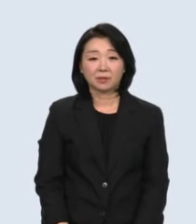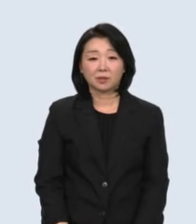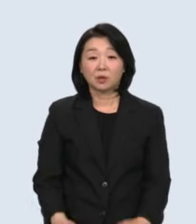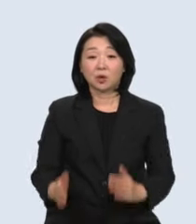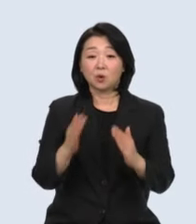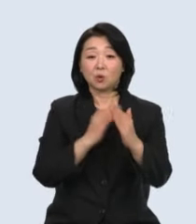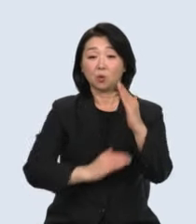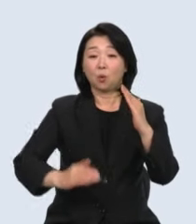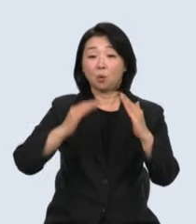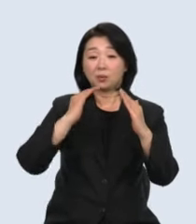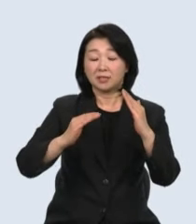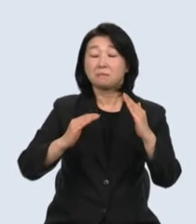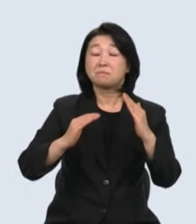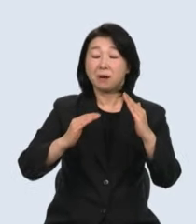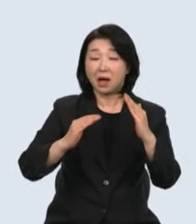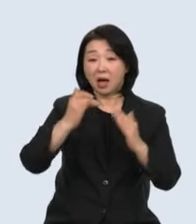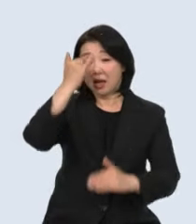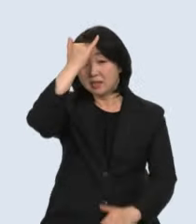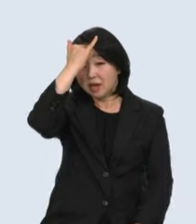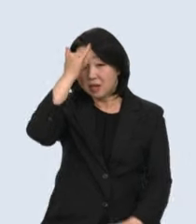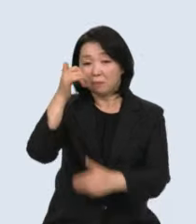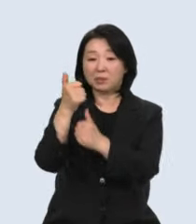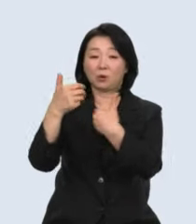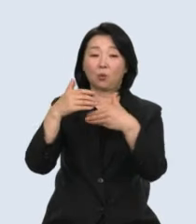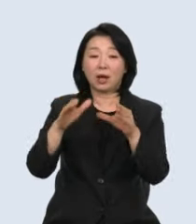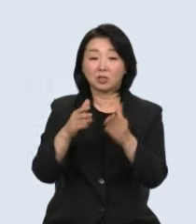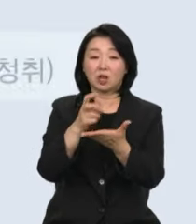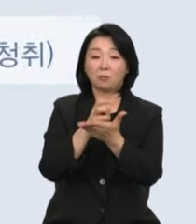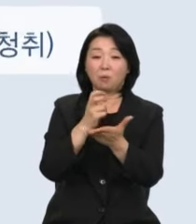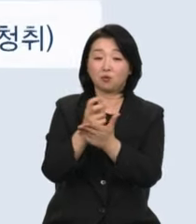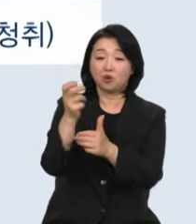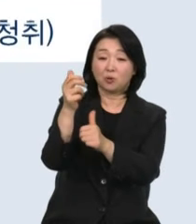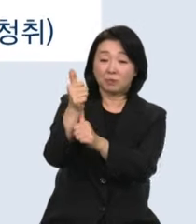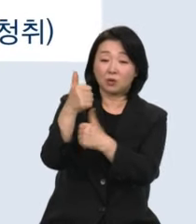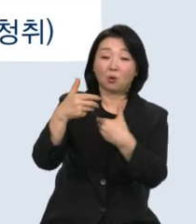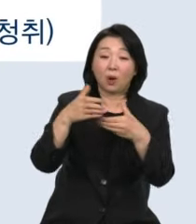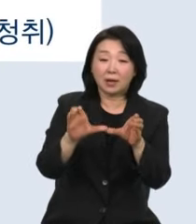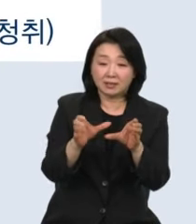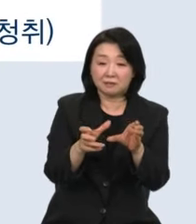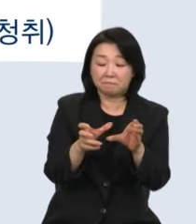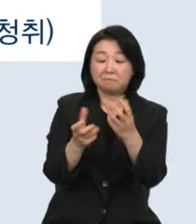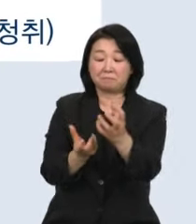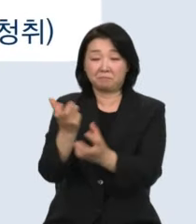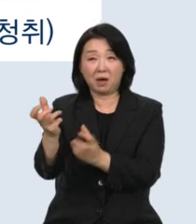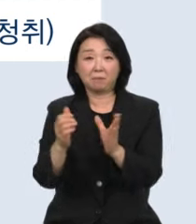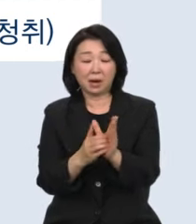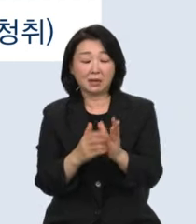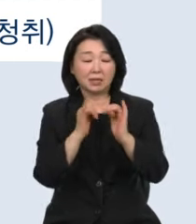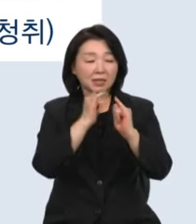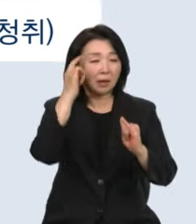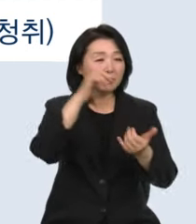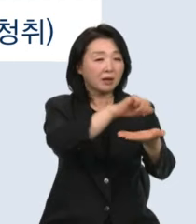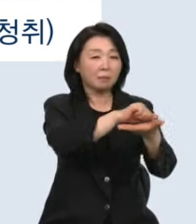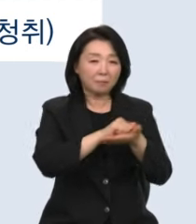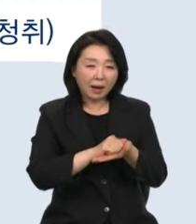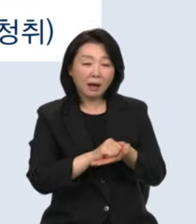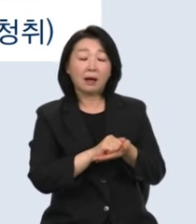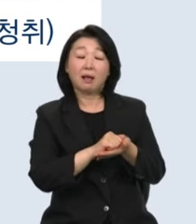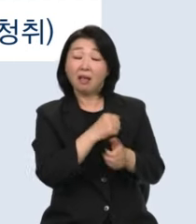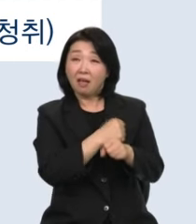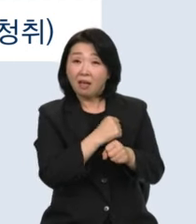공직기강비서관실과 법률비서관실을 새롭게 만드는 수석비서관실 산하로 옮기고 민심을 청취하는 창구